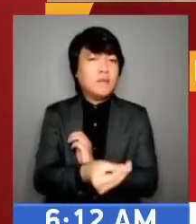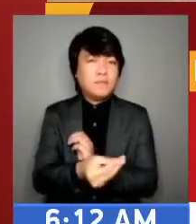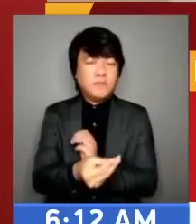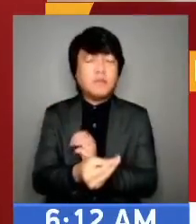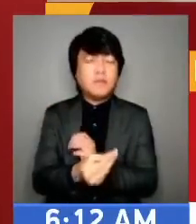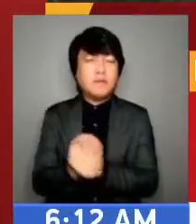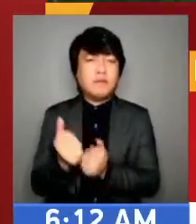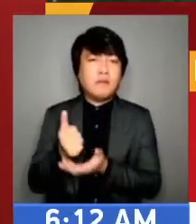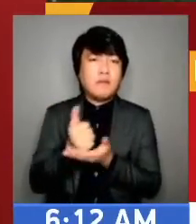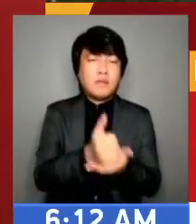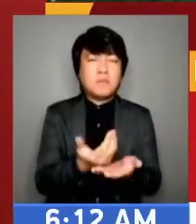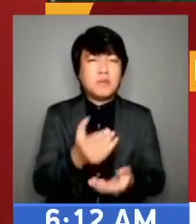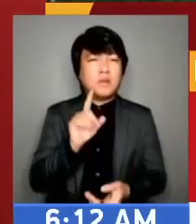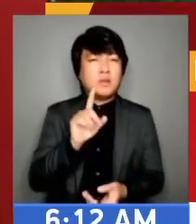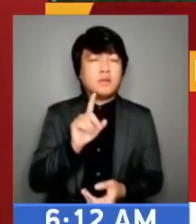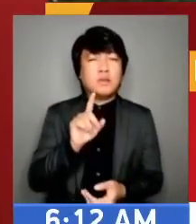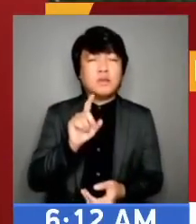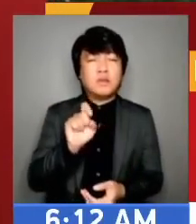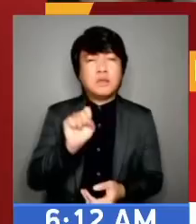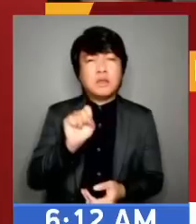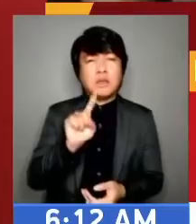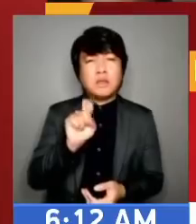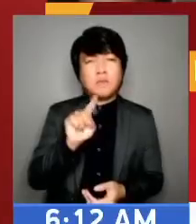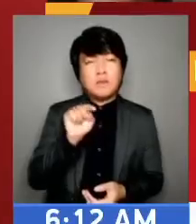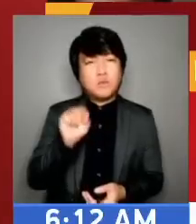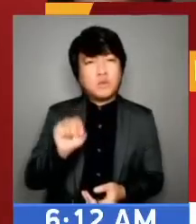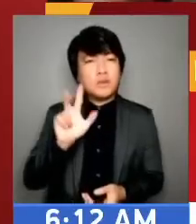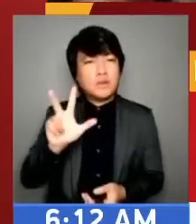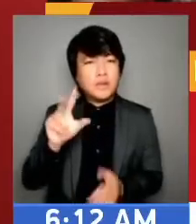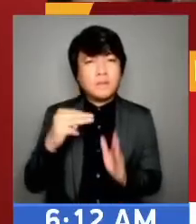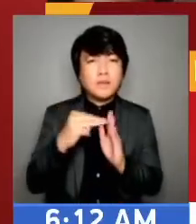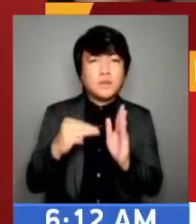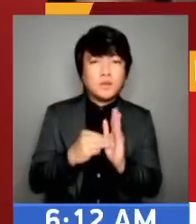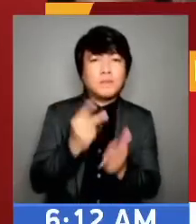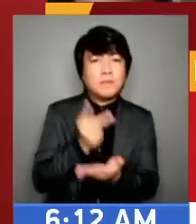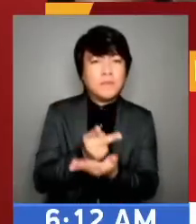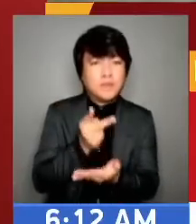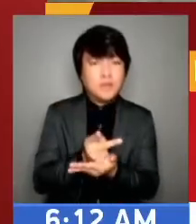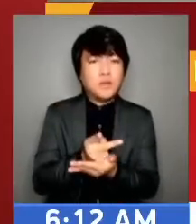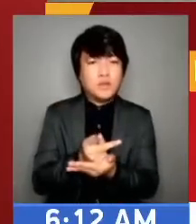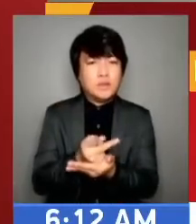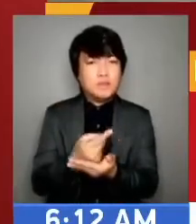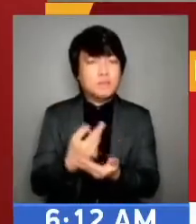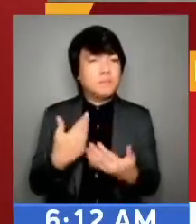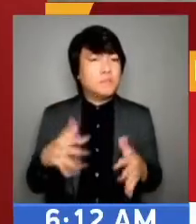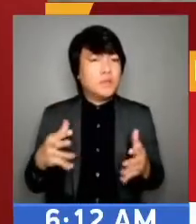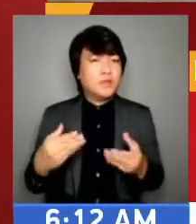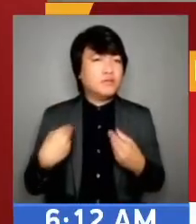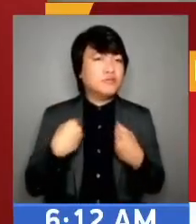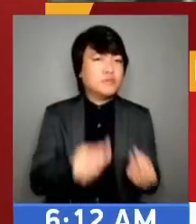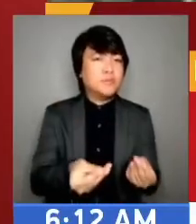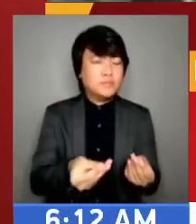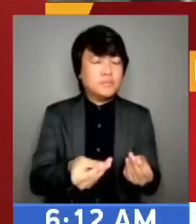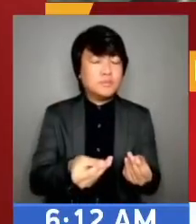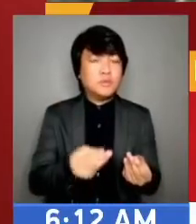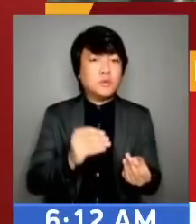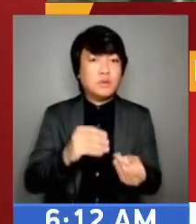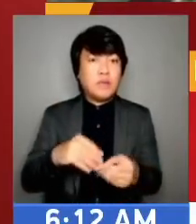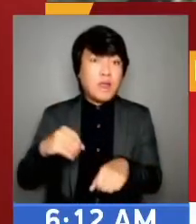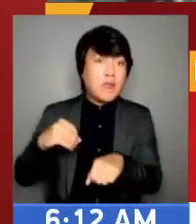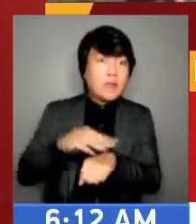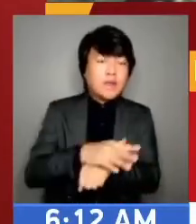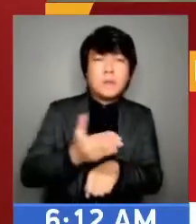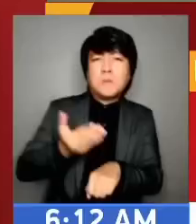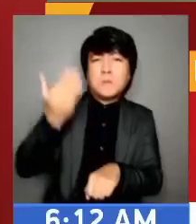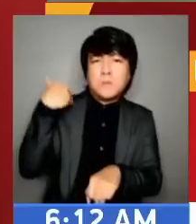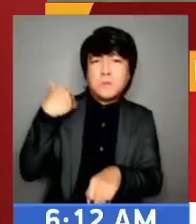million pesos na po yung naipoprovide natin doon sa ating mga kababayan po na apektado nung Dodong pa hanggang ito